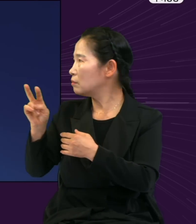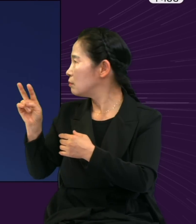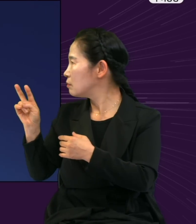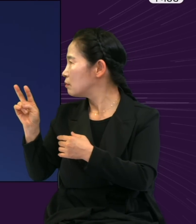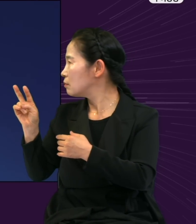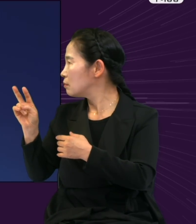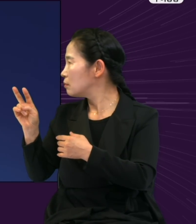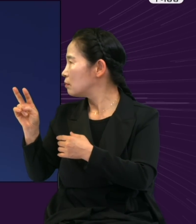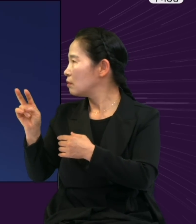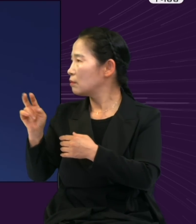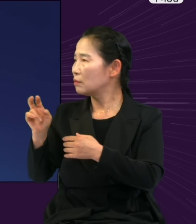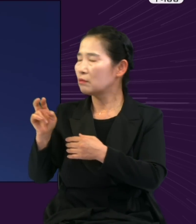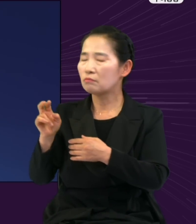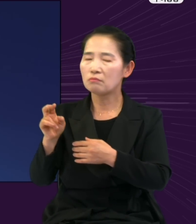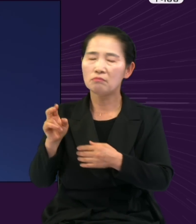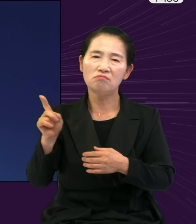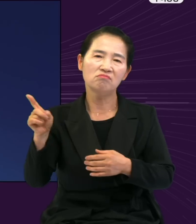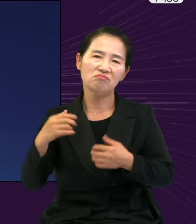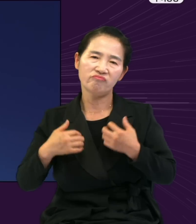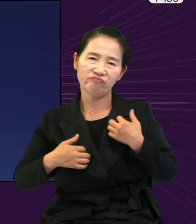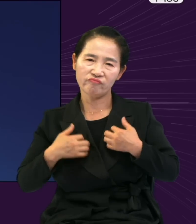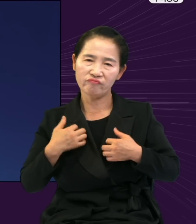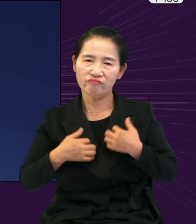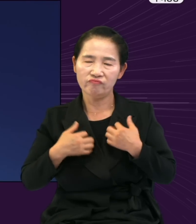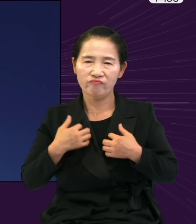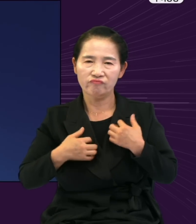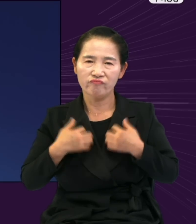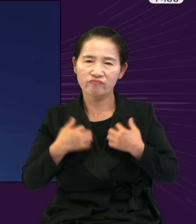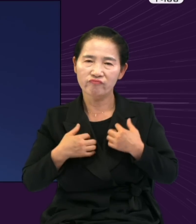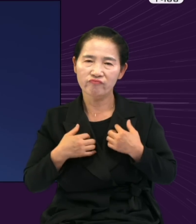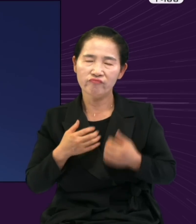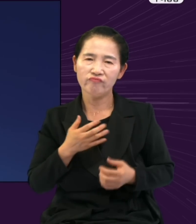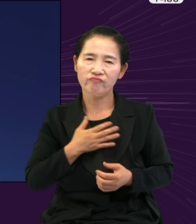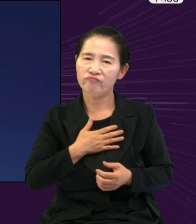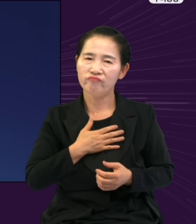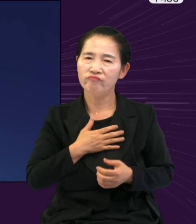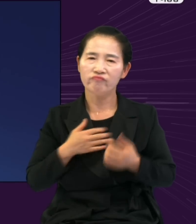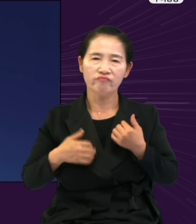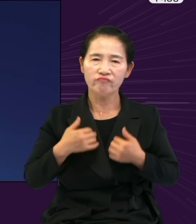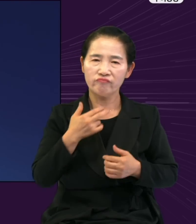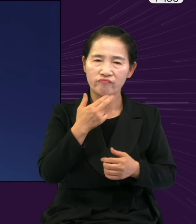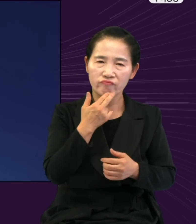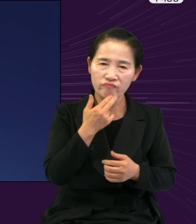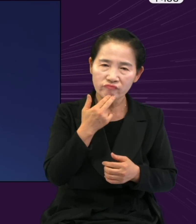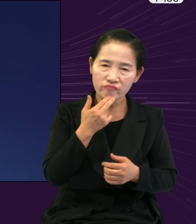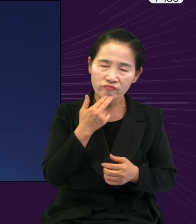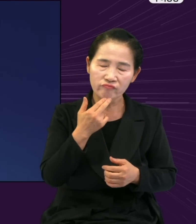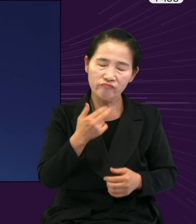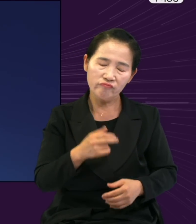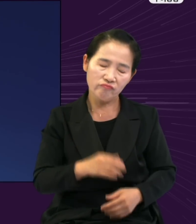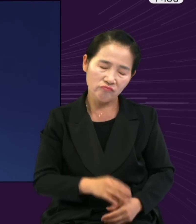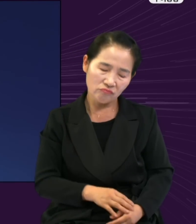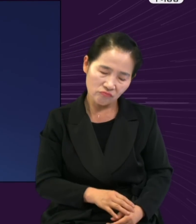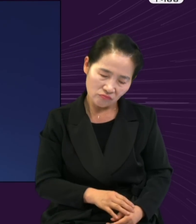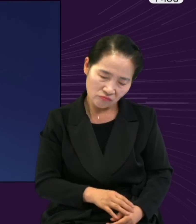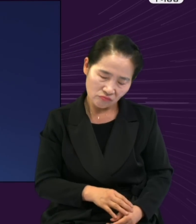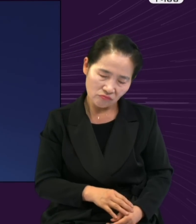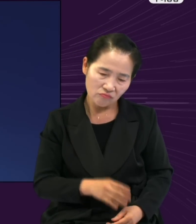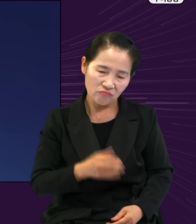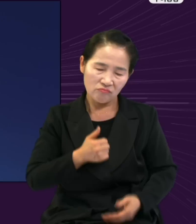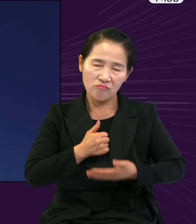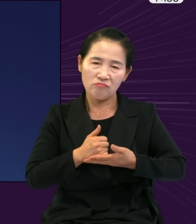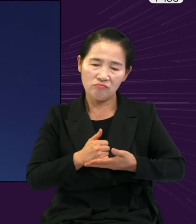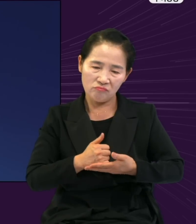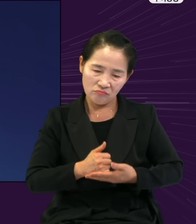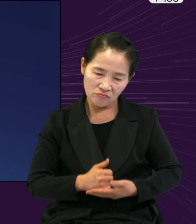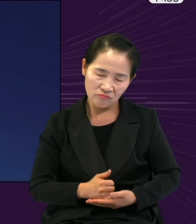그들이 즐겁구나. 그런 낮은 자존감이 저를 힘들게 했는데 이